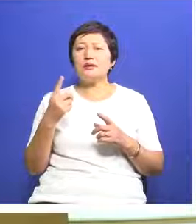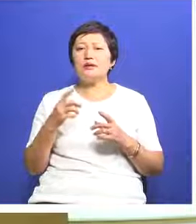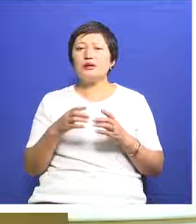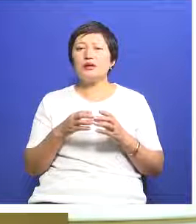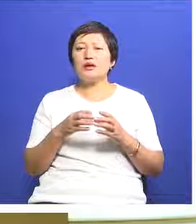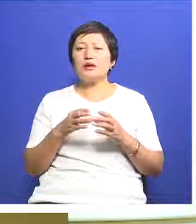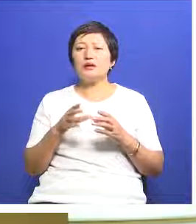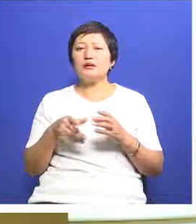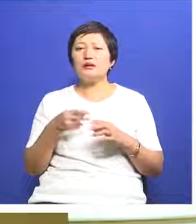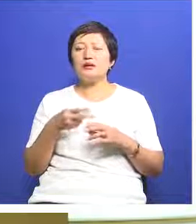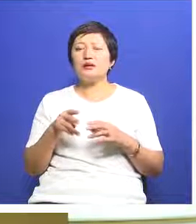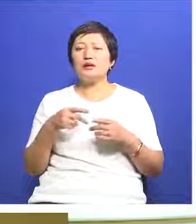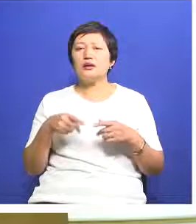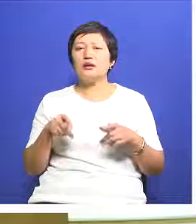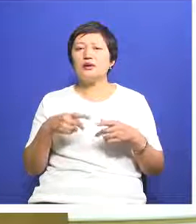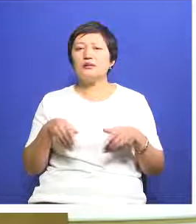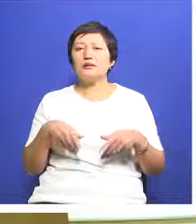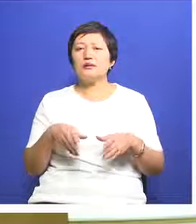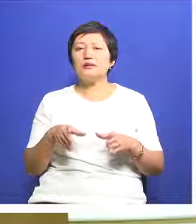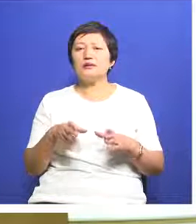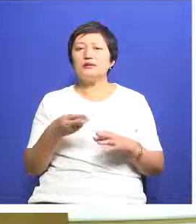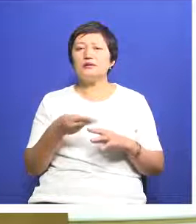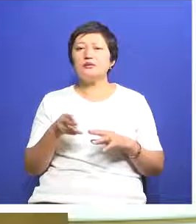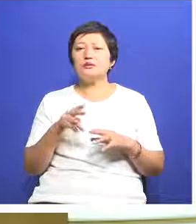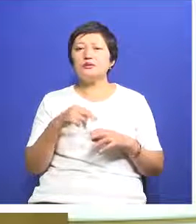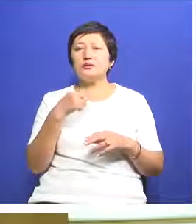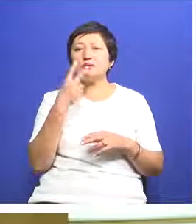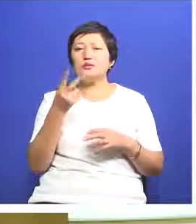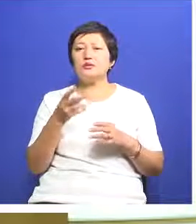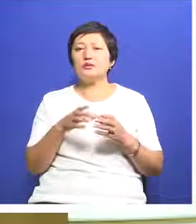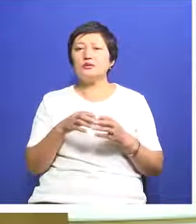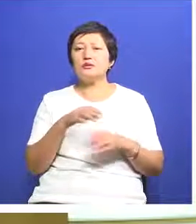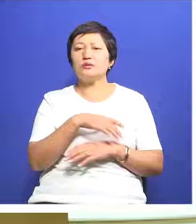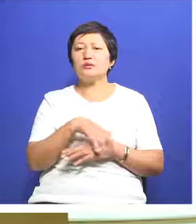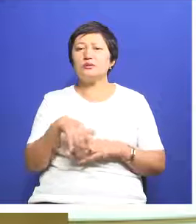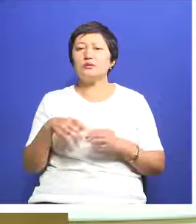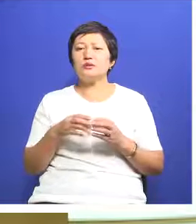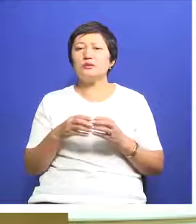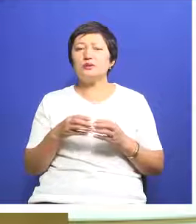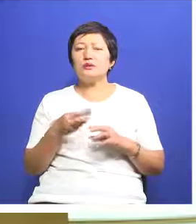калды, калганын баарын асфальт, тегиз көшөдү өздөрүңүз да көрүп куя болдуңуздар.